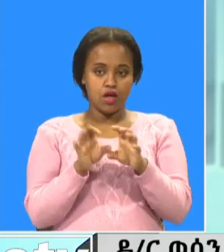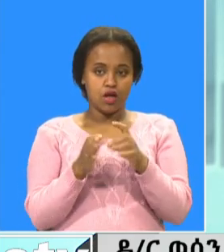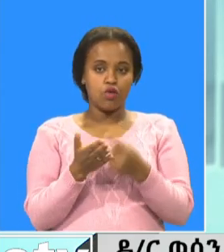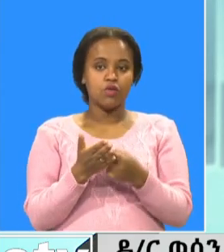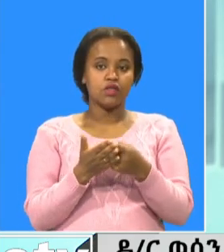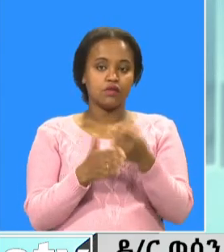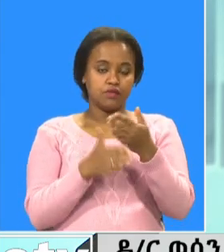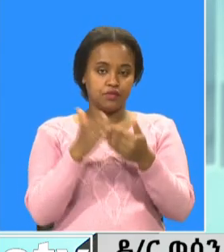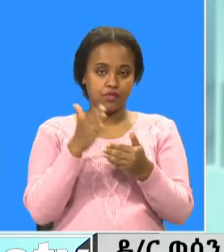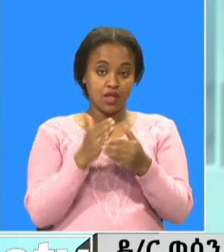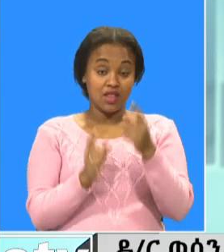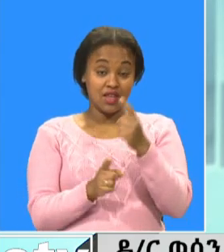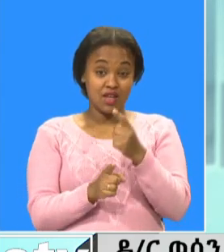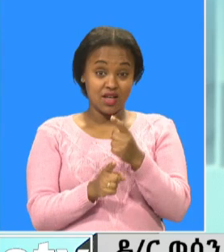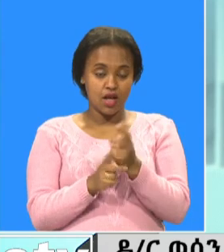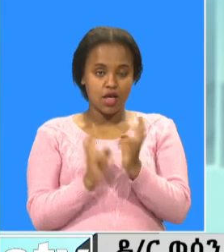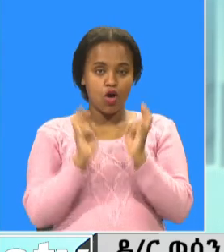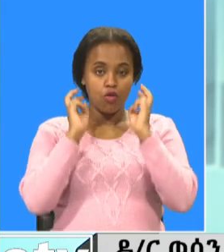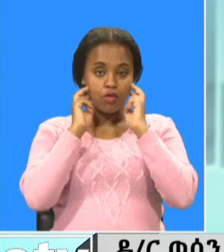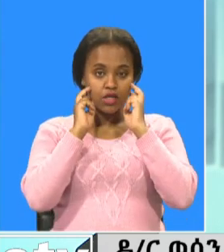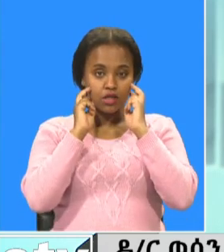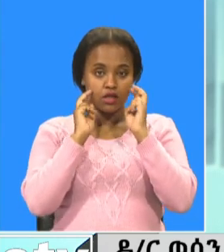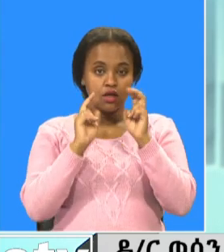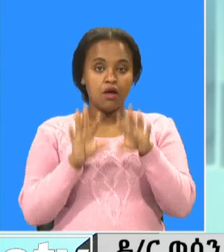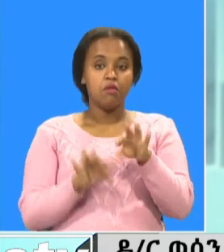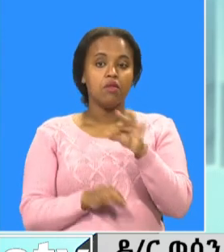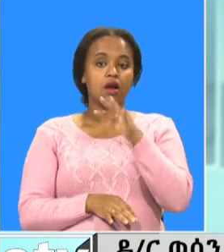በተለይ ትክክለኛውን ማስክ ባለማግኘት